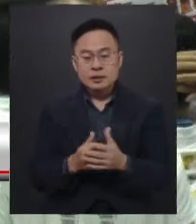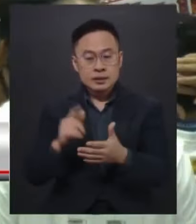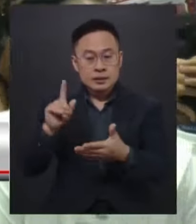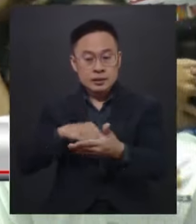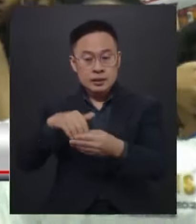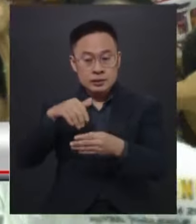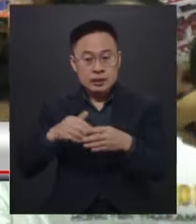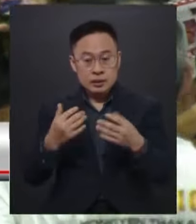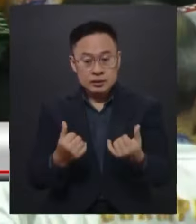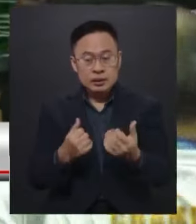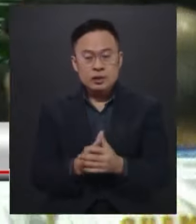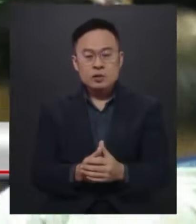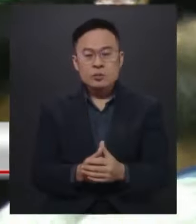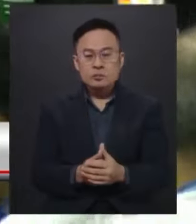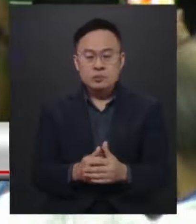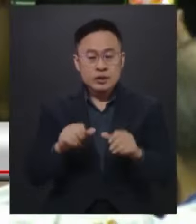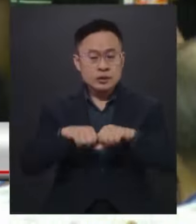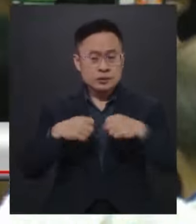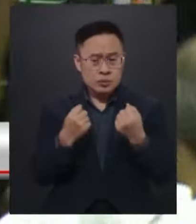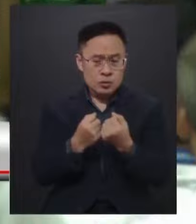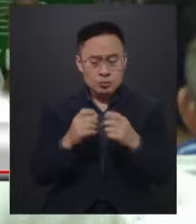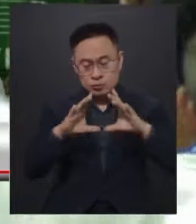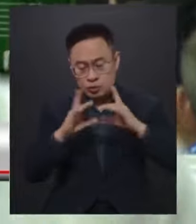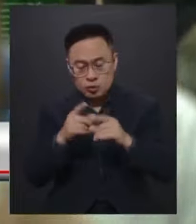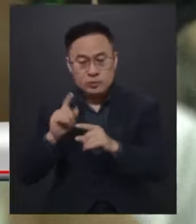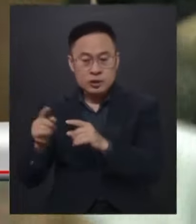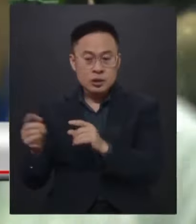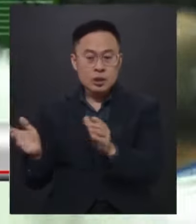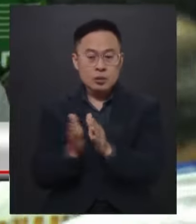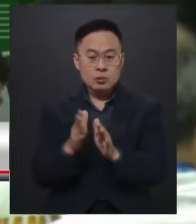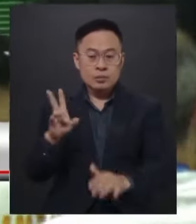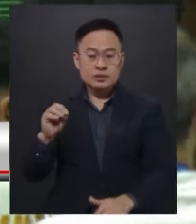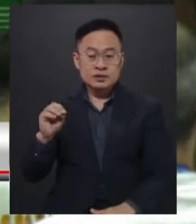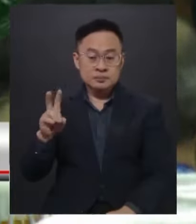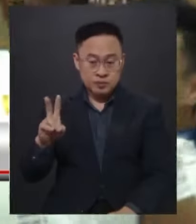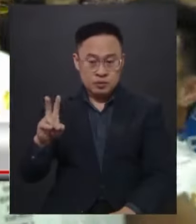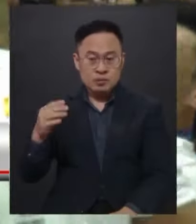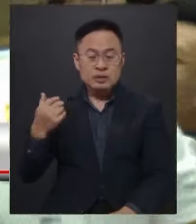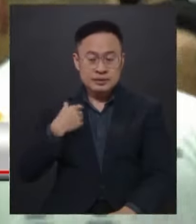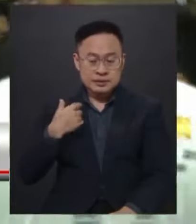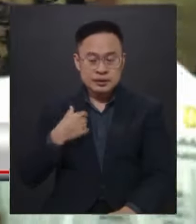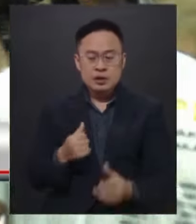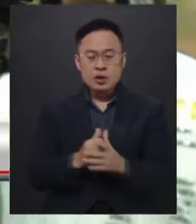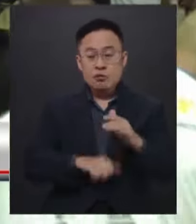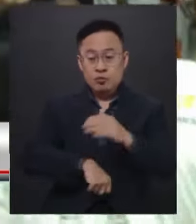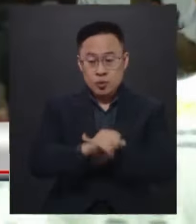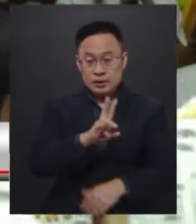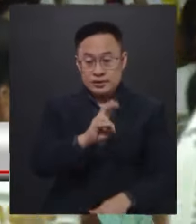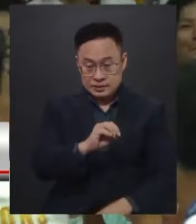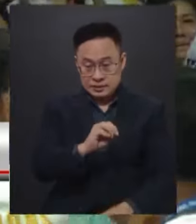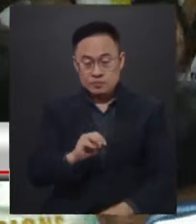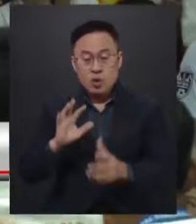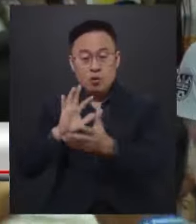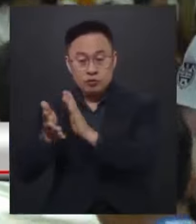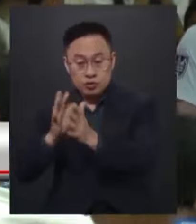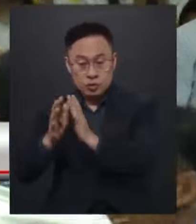นี้นะคะก็มีทั้งหมด72เสียงค่ะซึ่งทางฝั่งสโมสรฟุตซอลก็มีเสียงร่วมโหวตเลือกนายกสมาคม